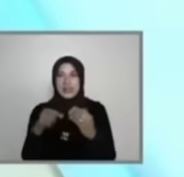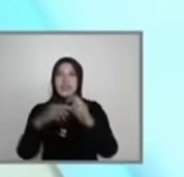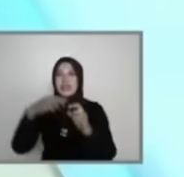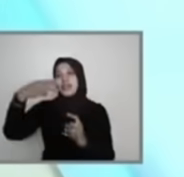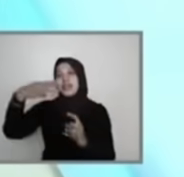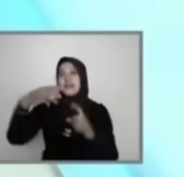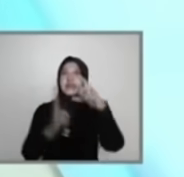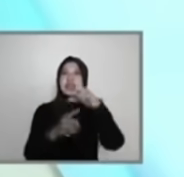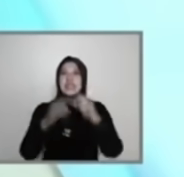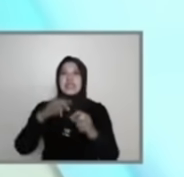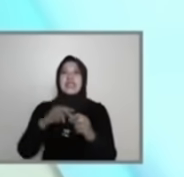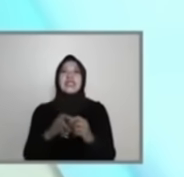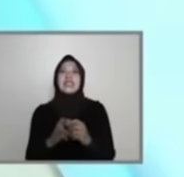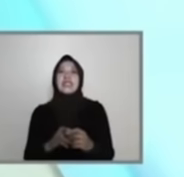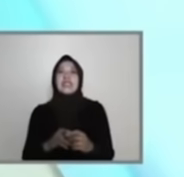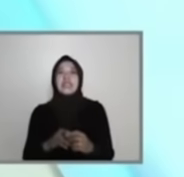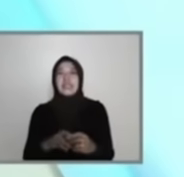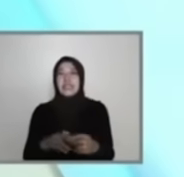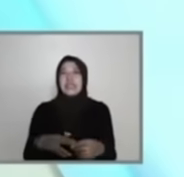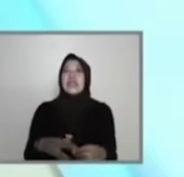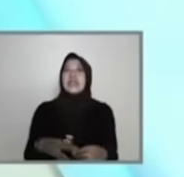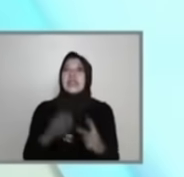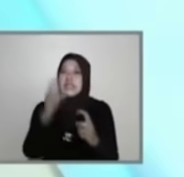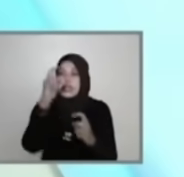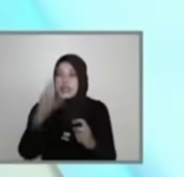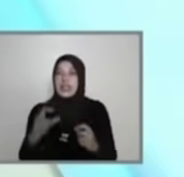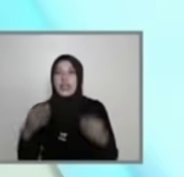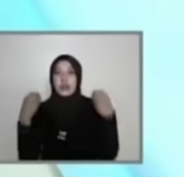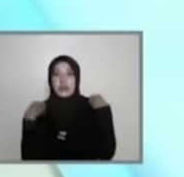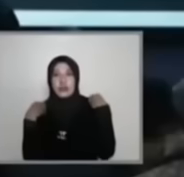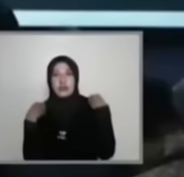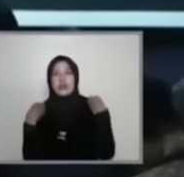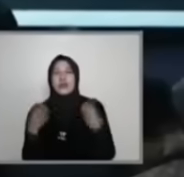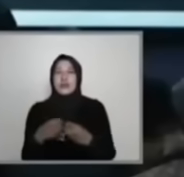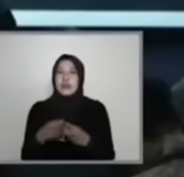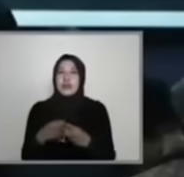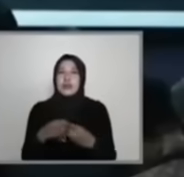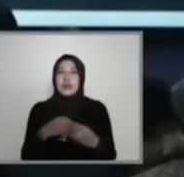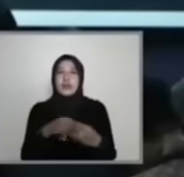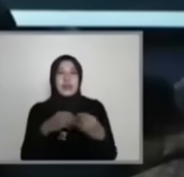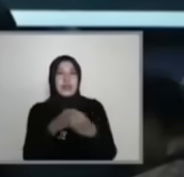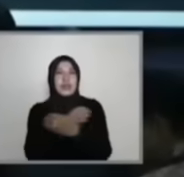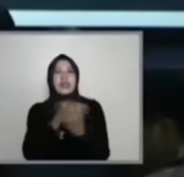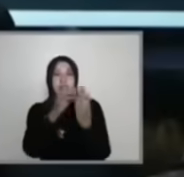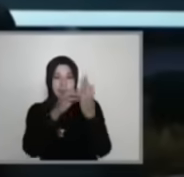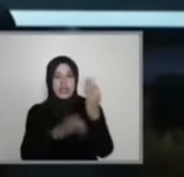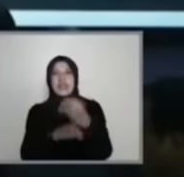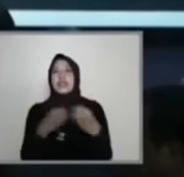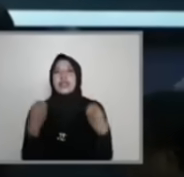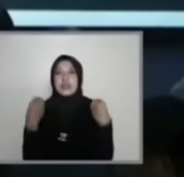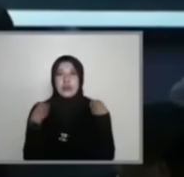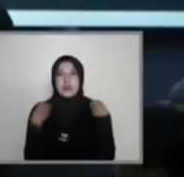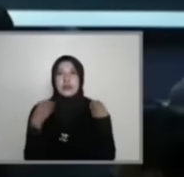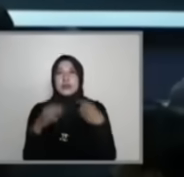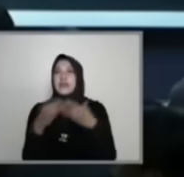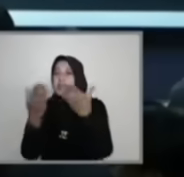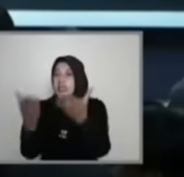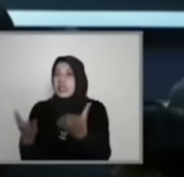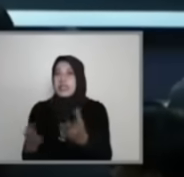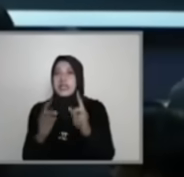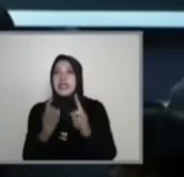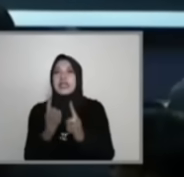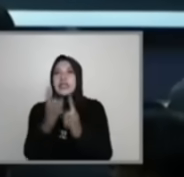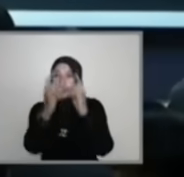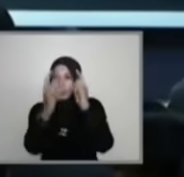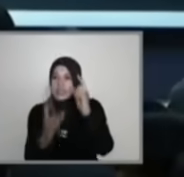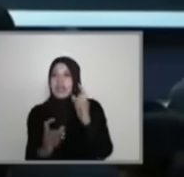calon gubernur dari pasangan calon yang mendapatkan giliran akan memberikan pertanyaan kepada pasangan calon lain,